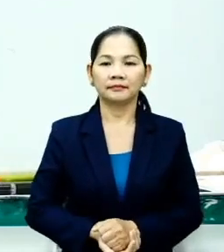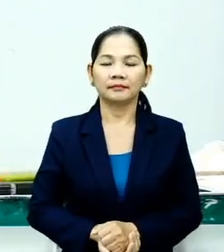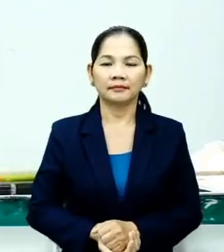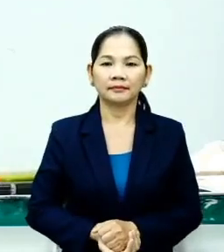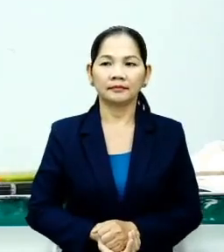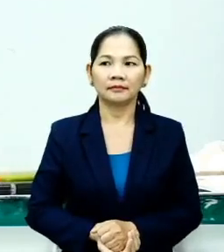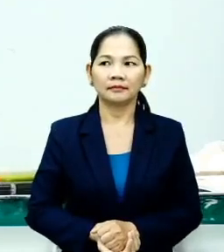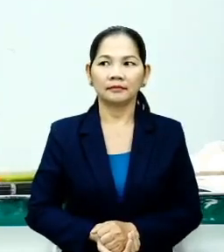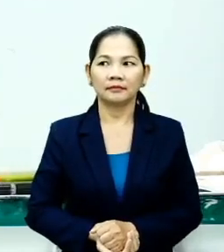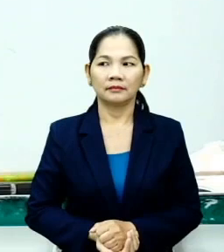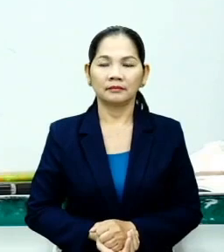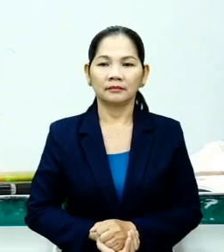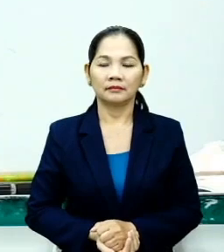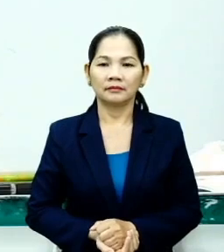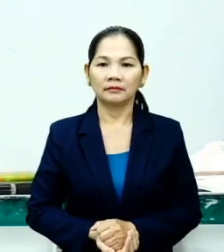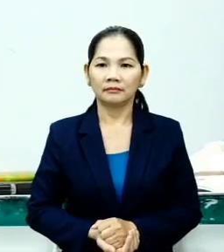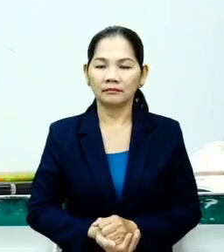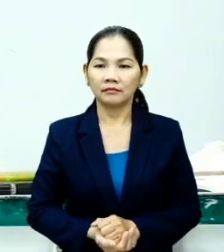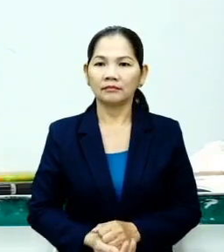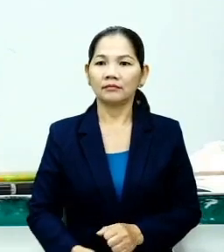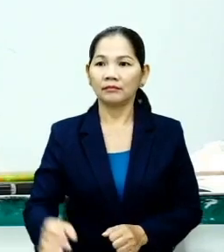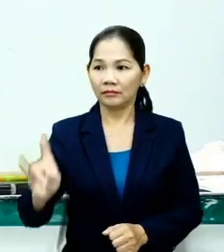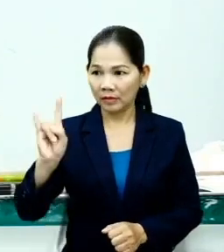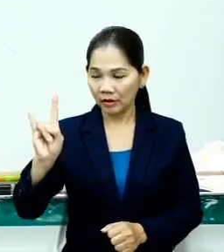con sẽ đáp mình nhì